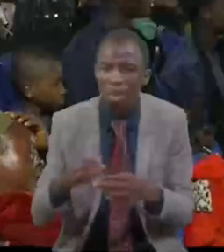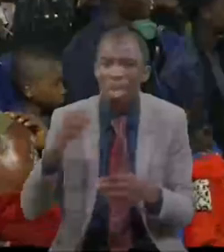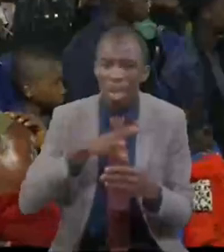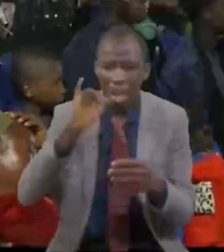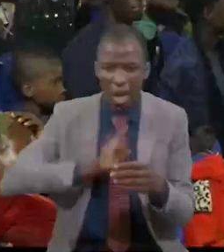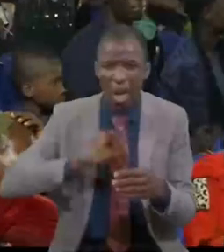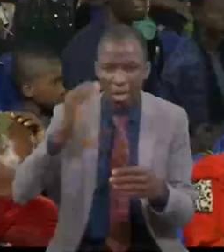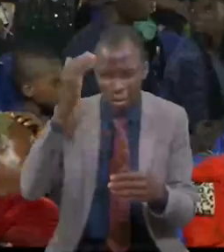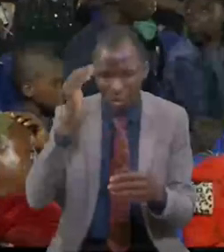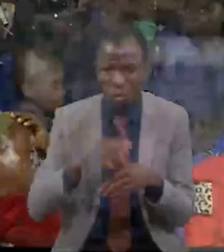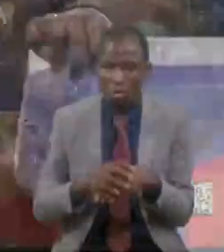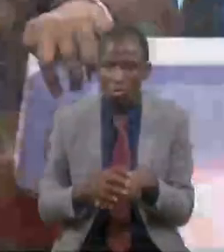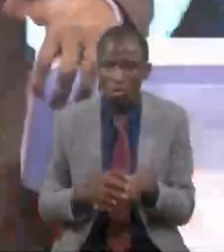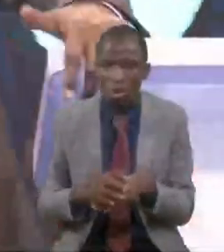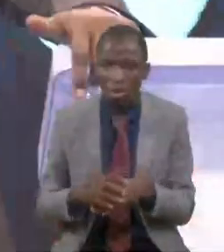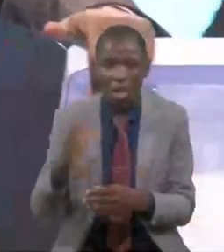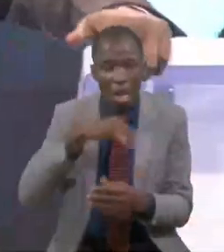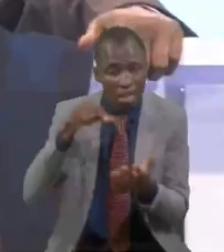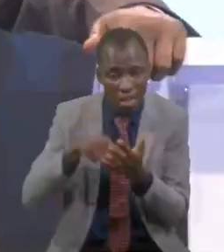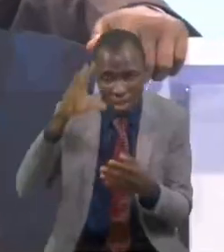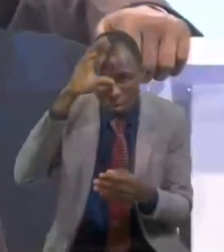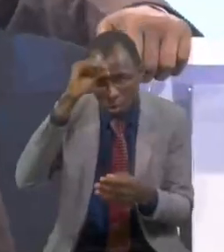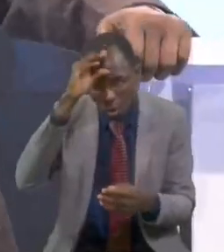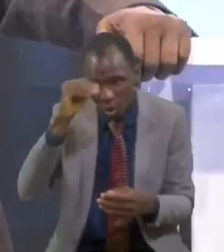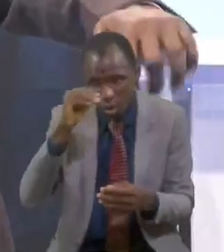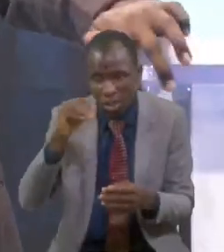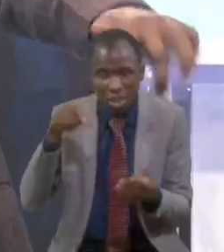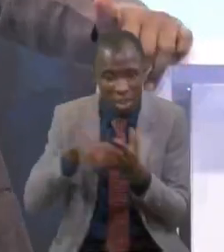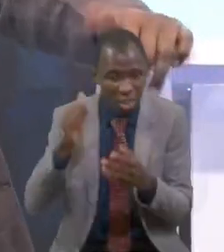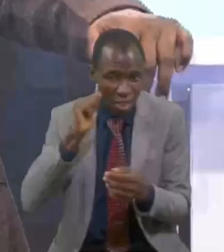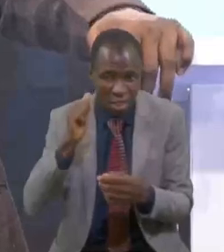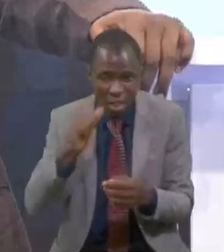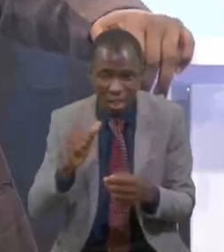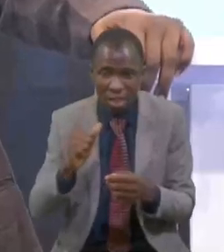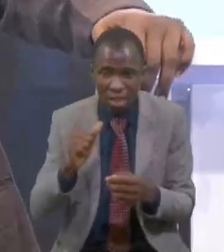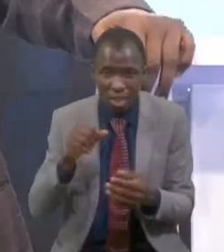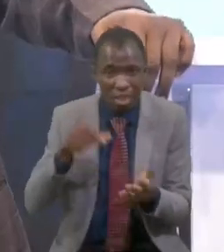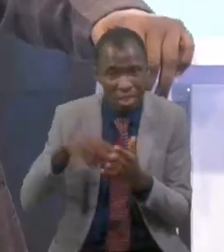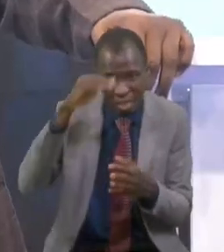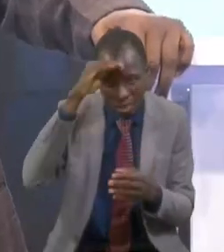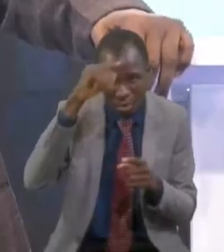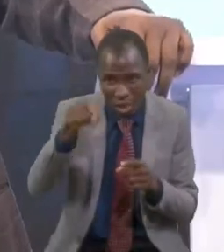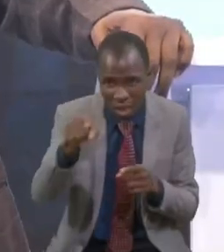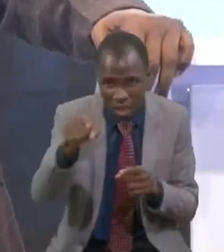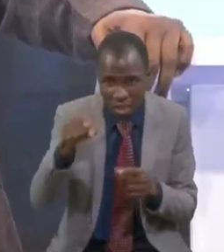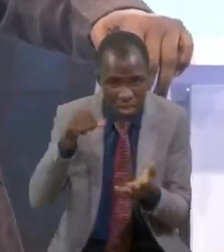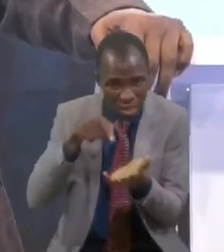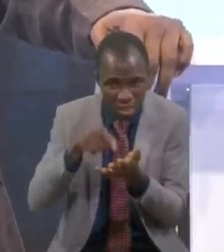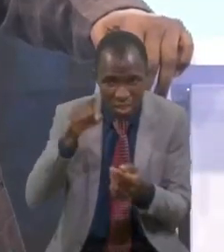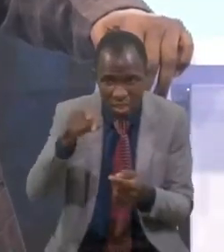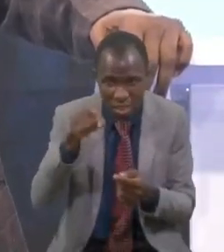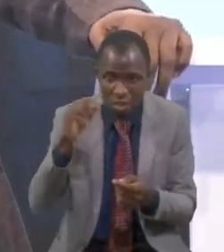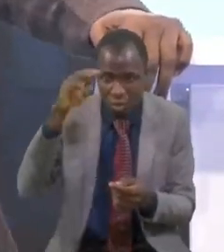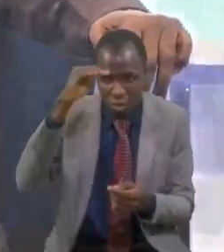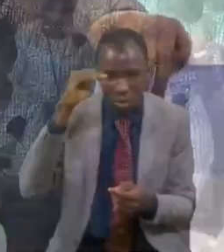nom et ce garçon cette fille et cet homme cette femme